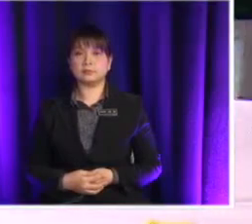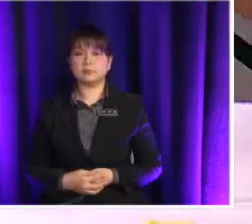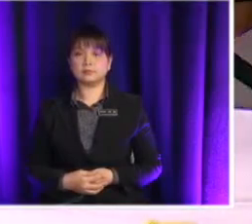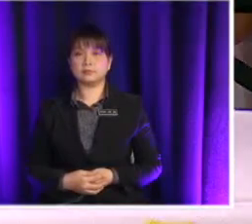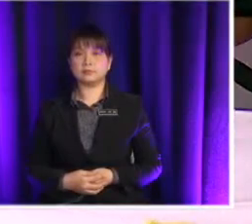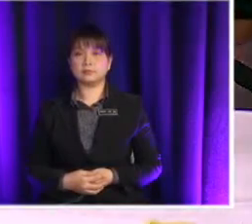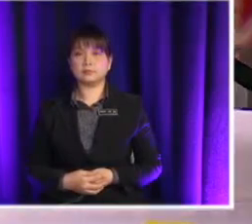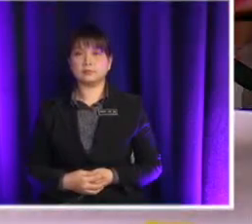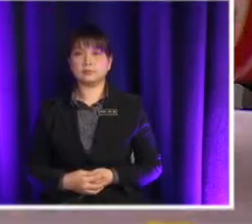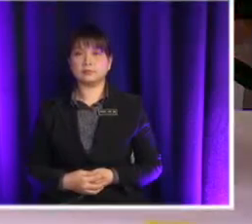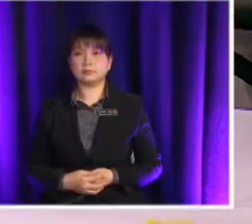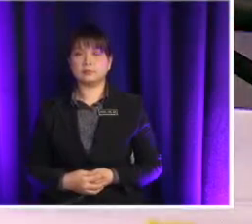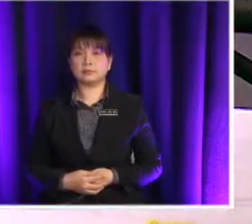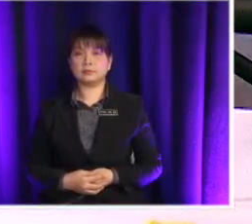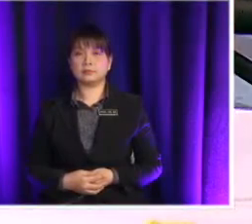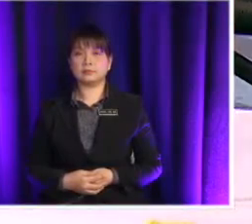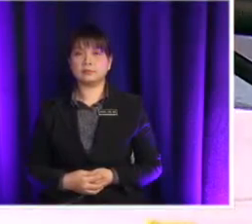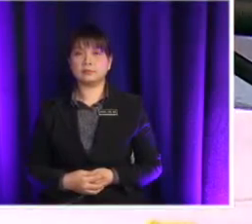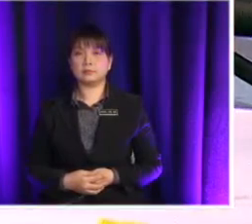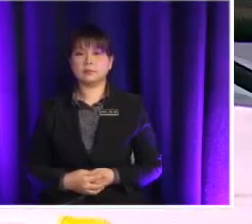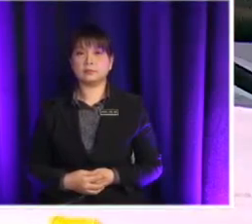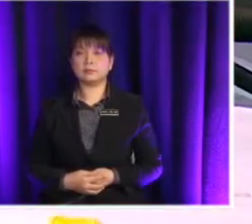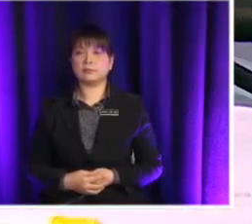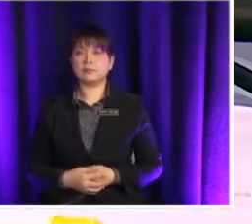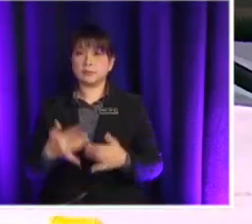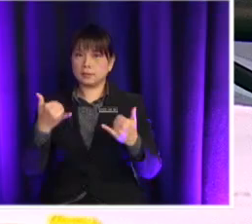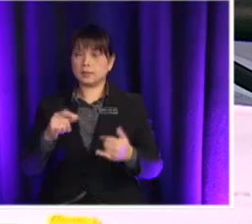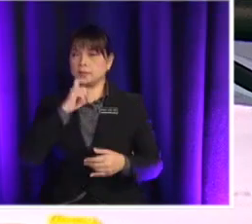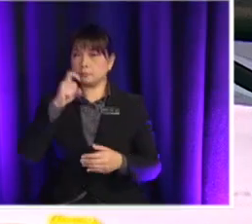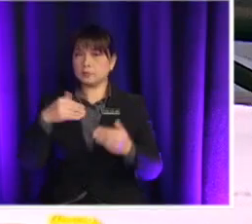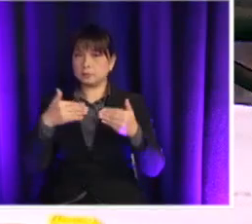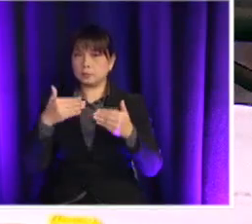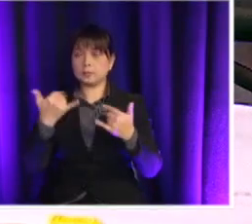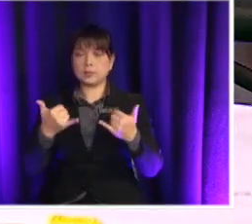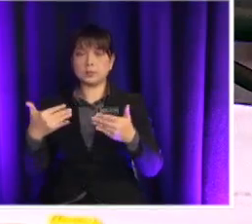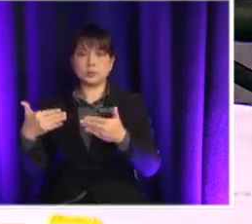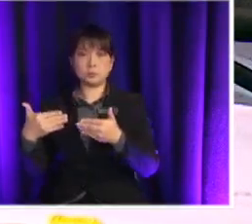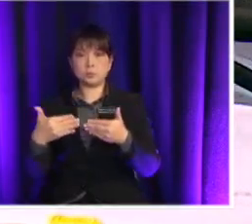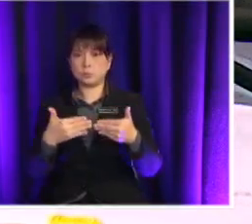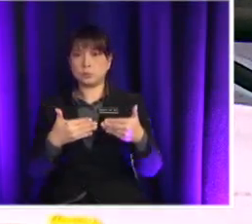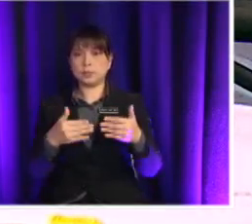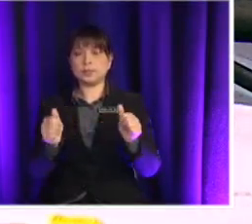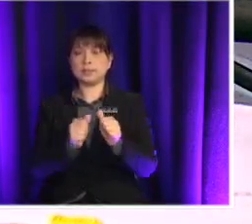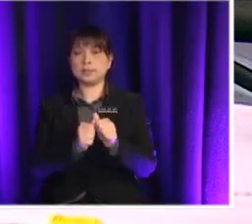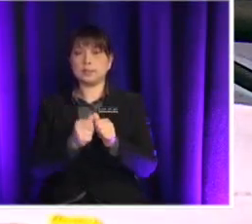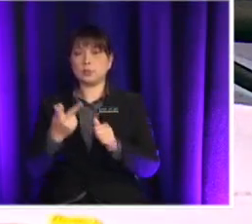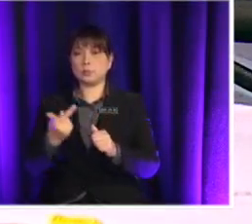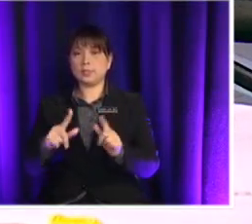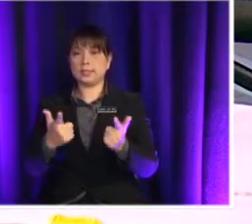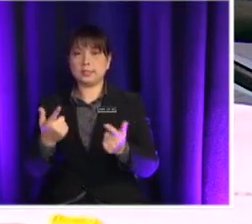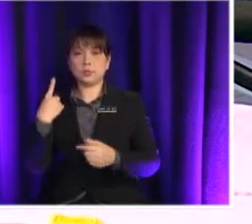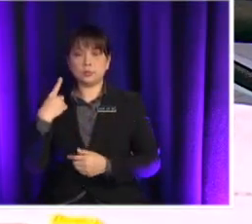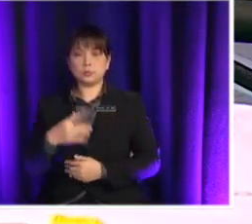maksudnya baru kita tak payah sambung dulu Aiman. Okey, baik, cikgu. Kita teruskan juga dengan komponen yang kita nak sambungkan tadi. Okey. Okey.